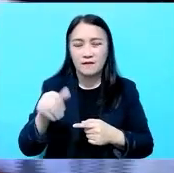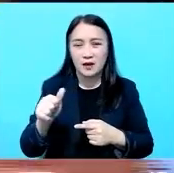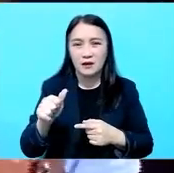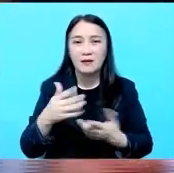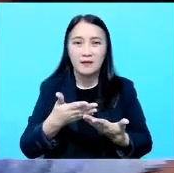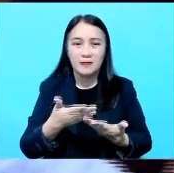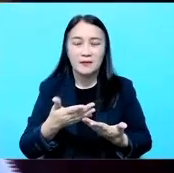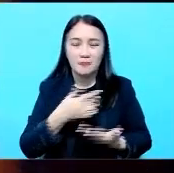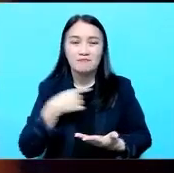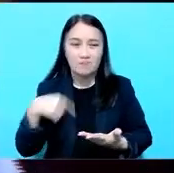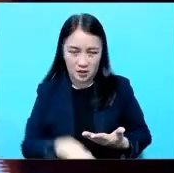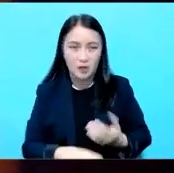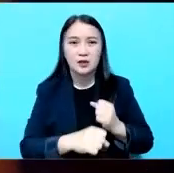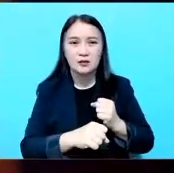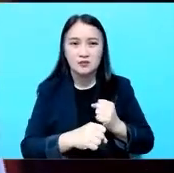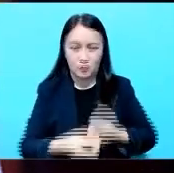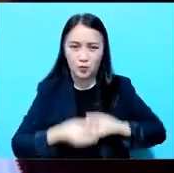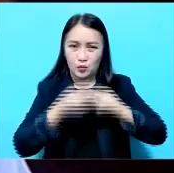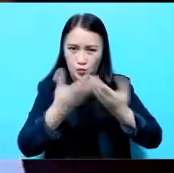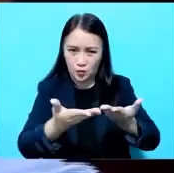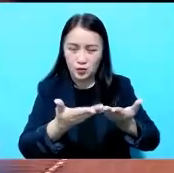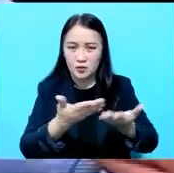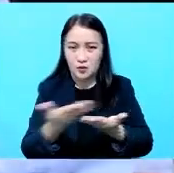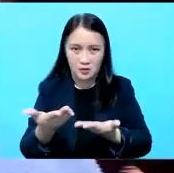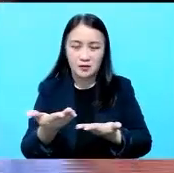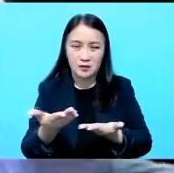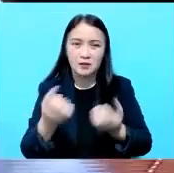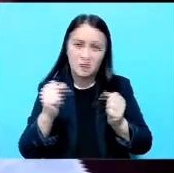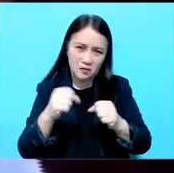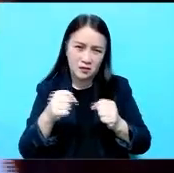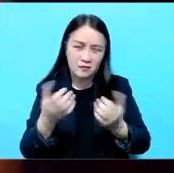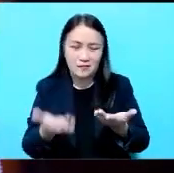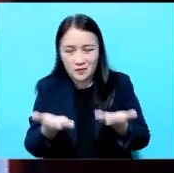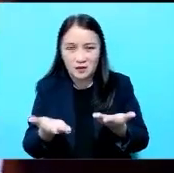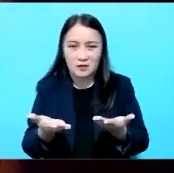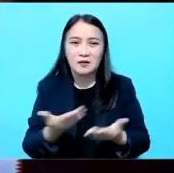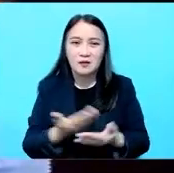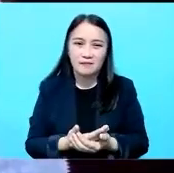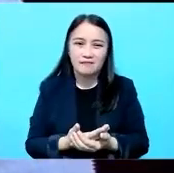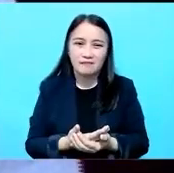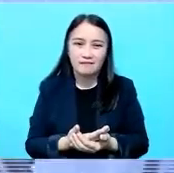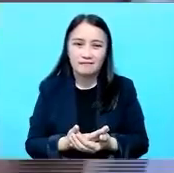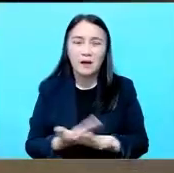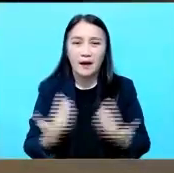if we can accommodate that into our agreement. So we're headed there. May progress